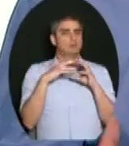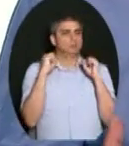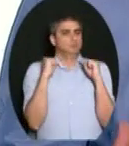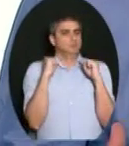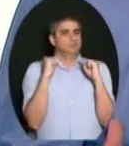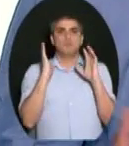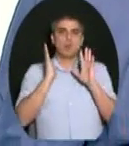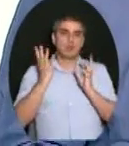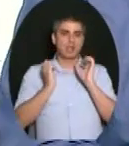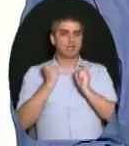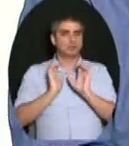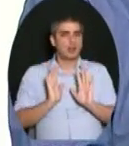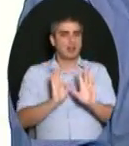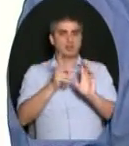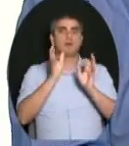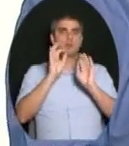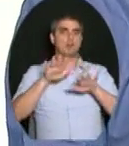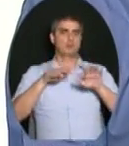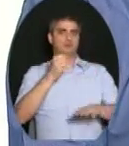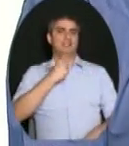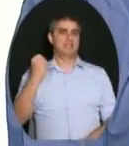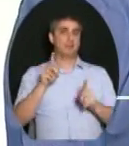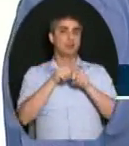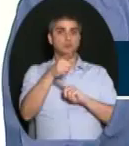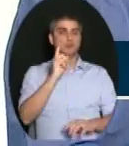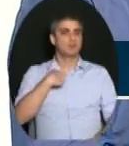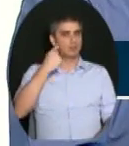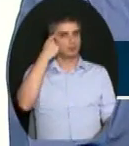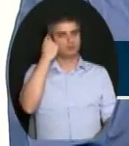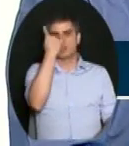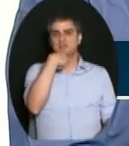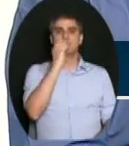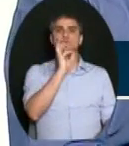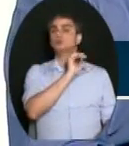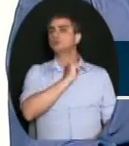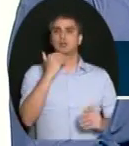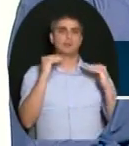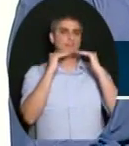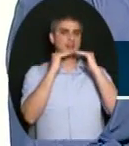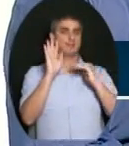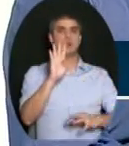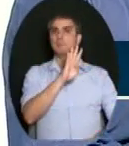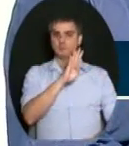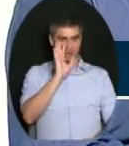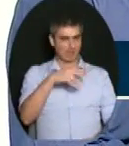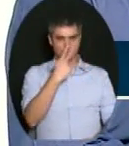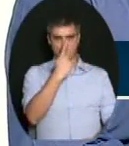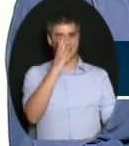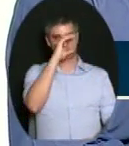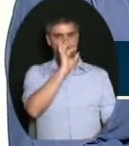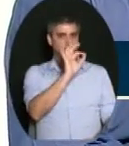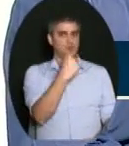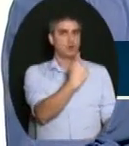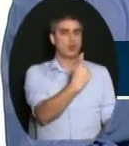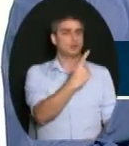מאוד לגלגל אותו, ודאי בממשלת ימין כזאת. ושאני חושב על דימוי שהכי מתאים לנתניהו, גם בבחינת תפיסתו